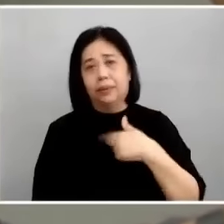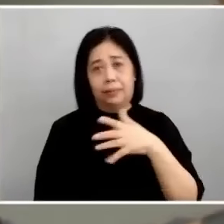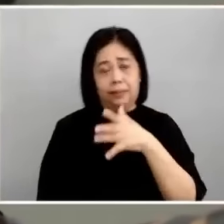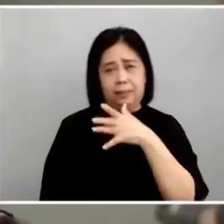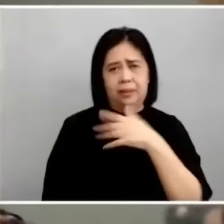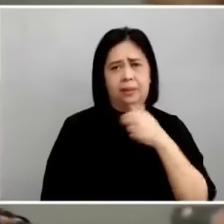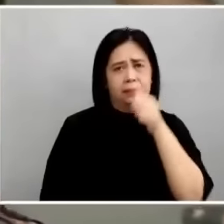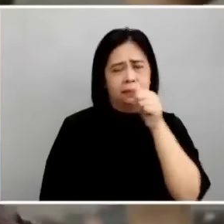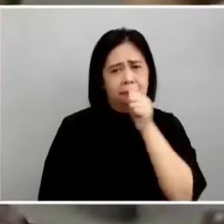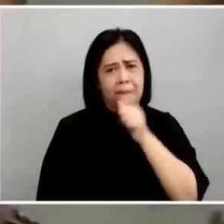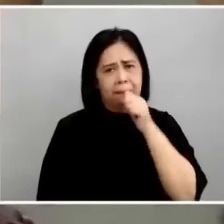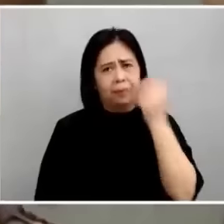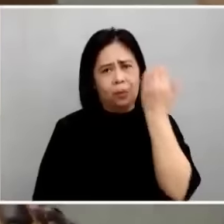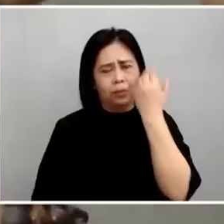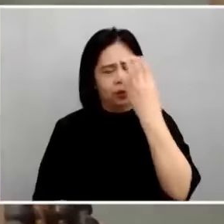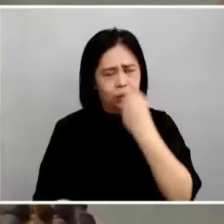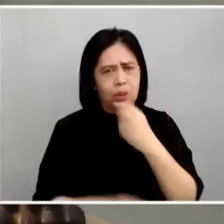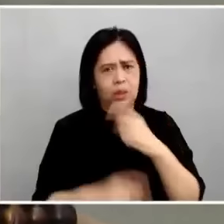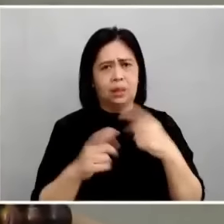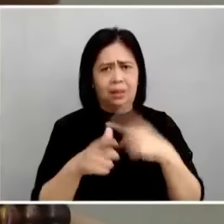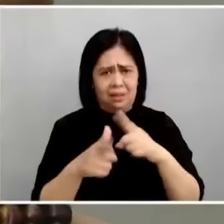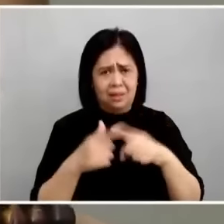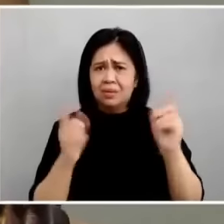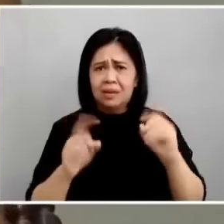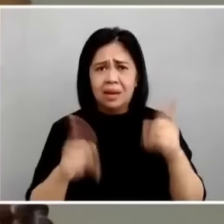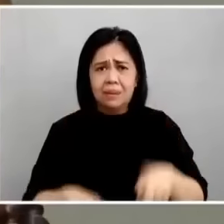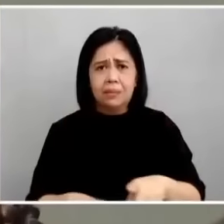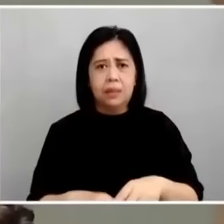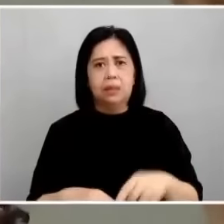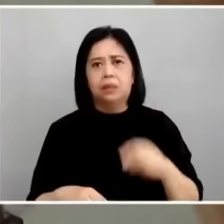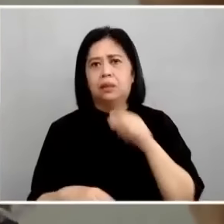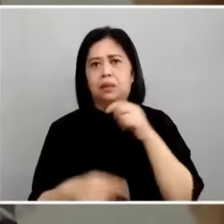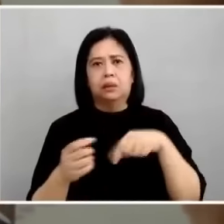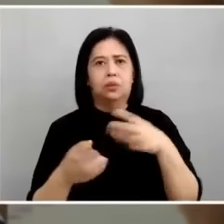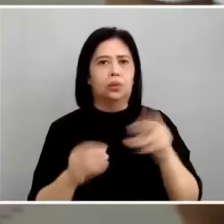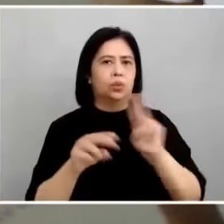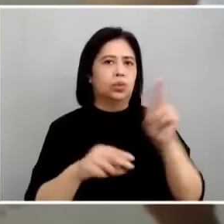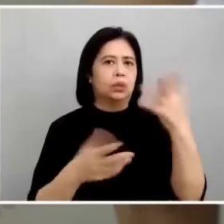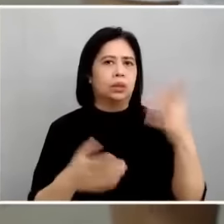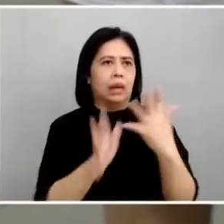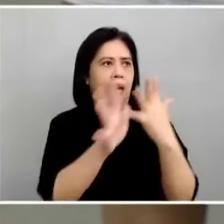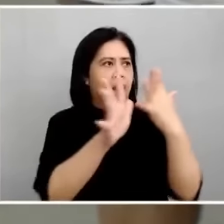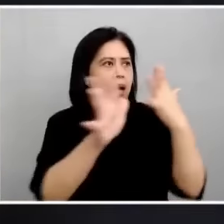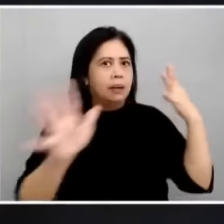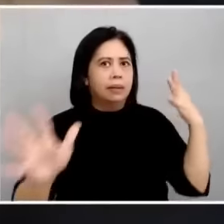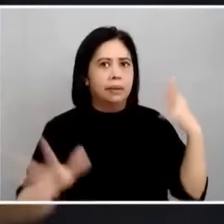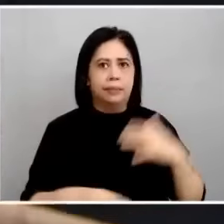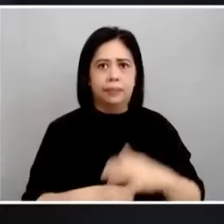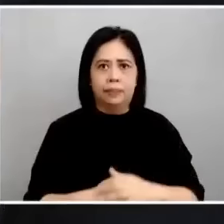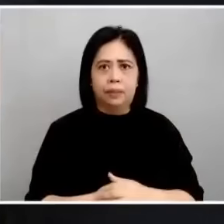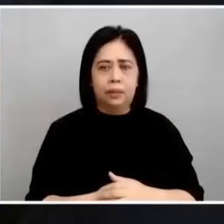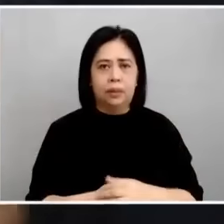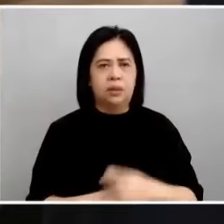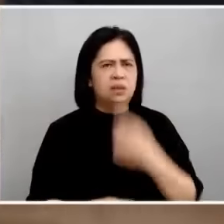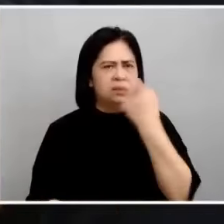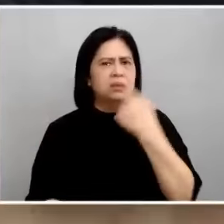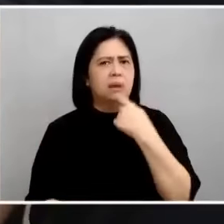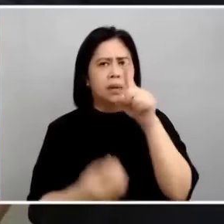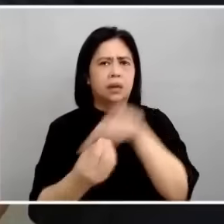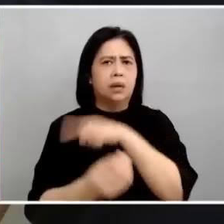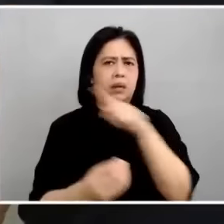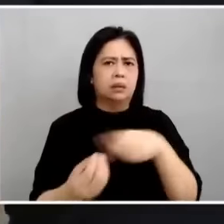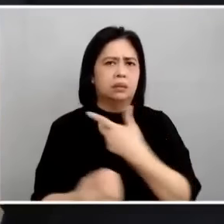kami pagkatapos ganyan lang nangyayari sa amin. Wala naman palang silbi yung ano, pagkahaba-haba ng pila namin. Sabi kasi nila, cancel yung